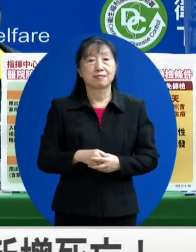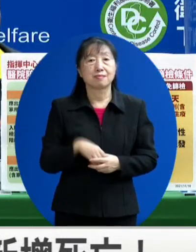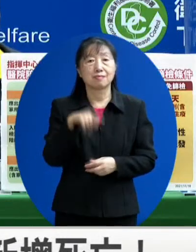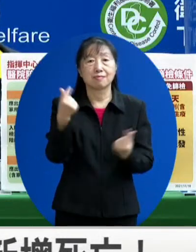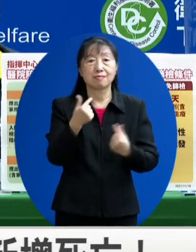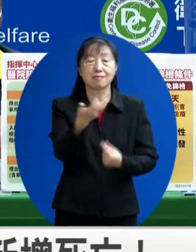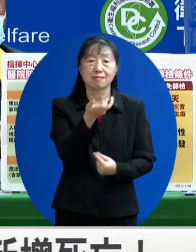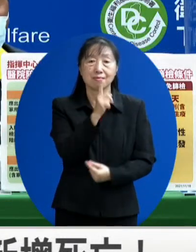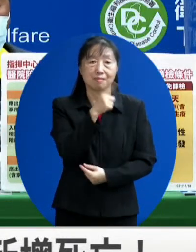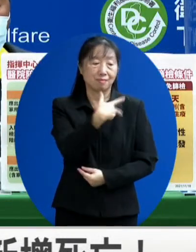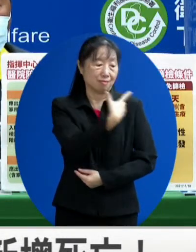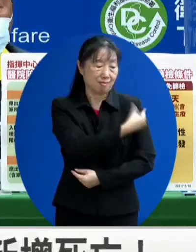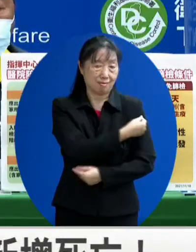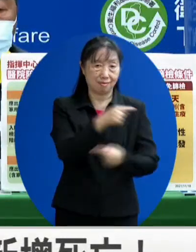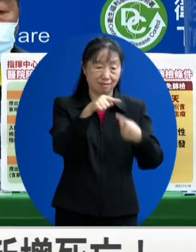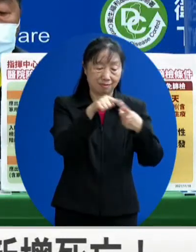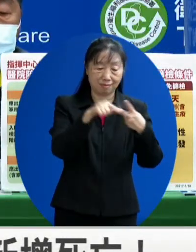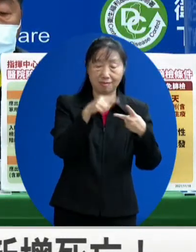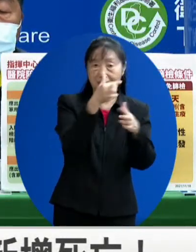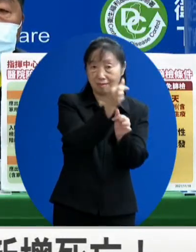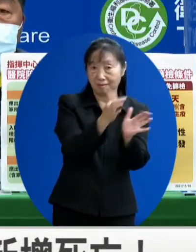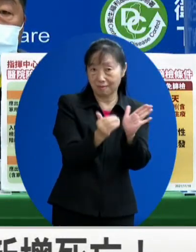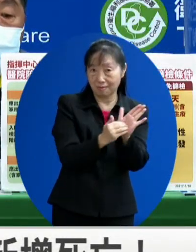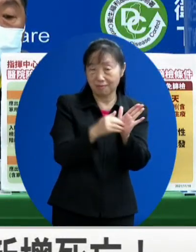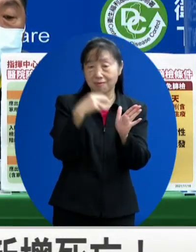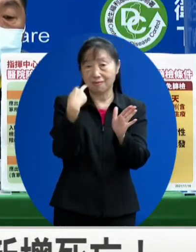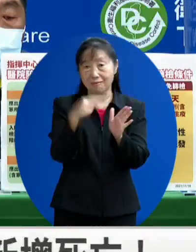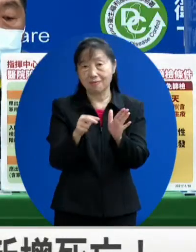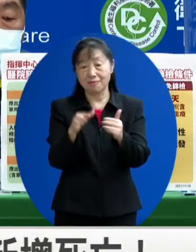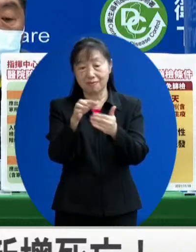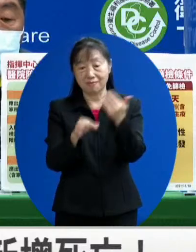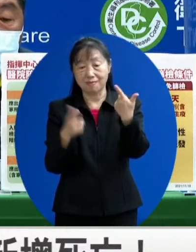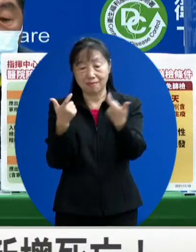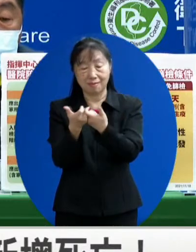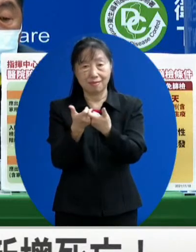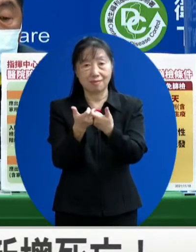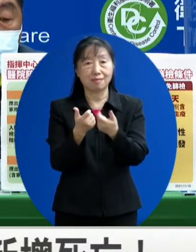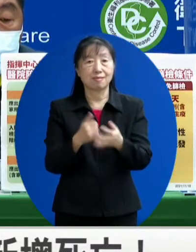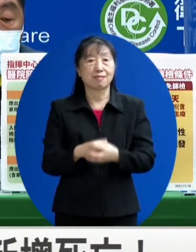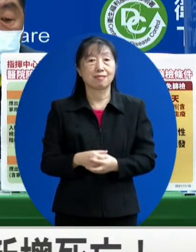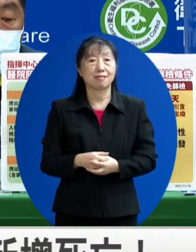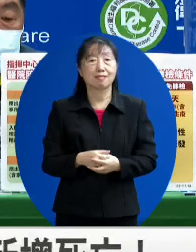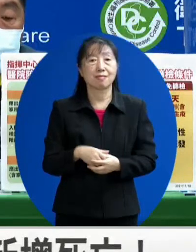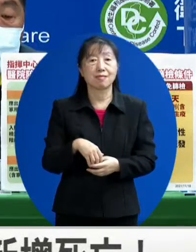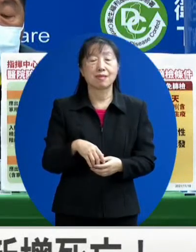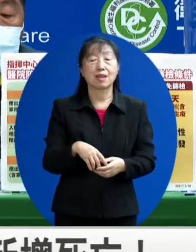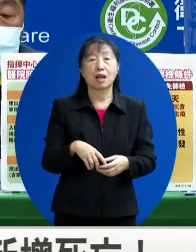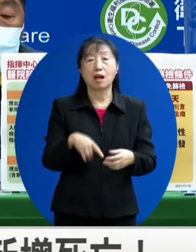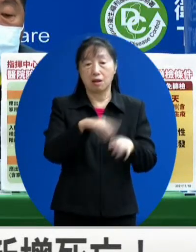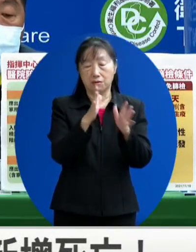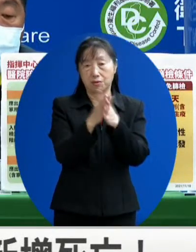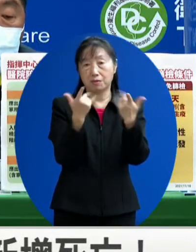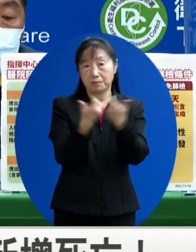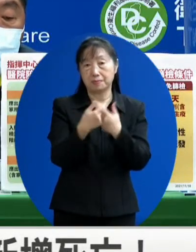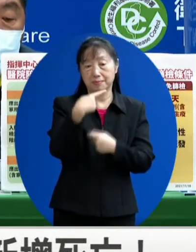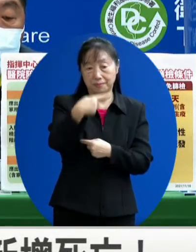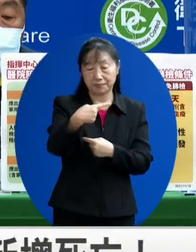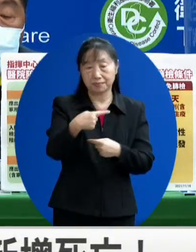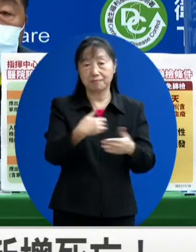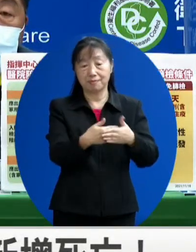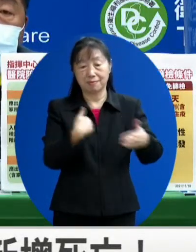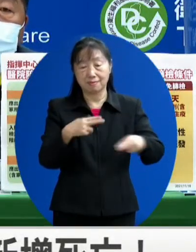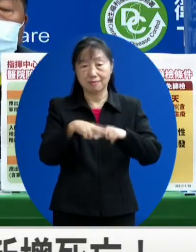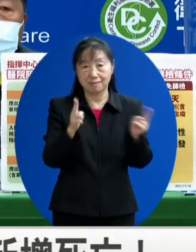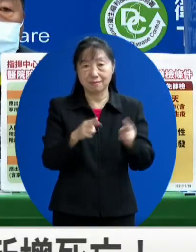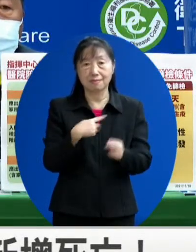疫苗跟这个确定病例符合这种阴性解除隔离的条件，据发